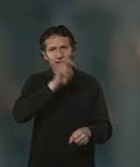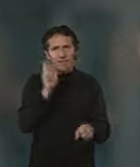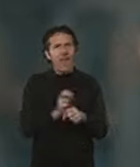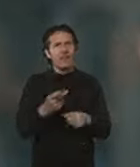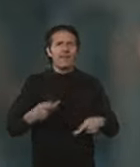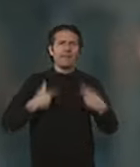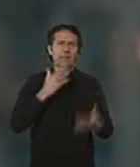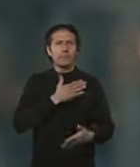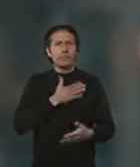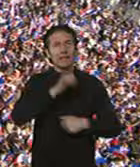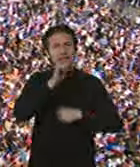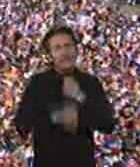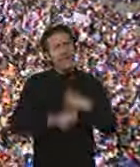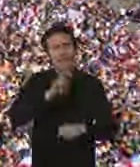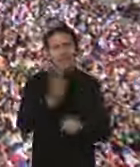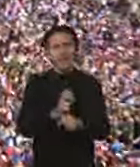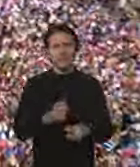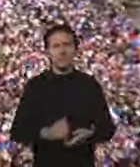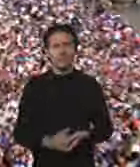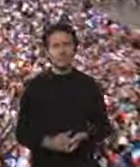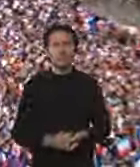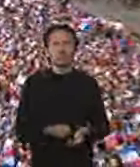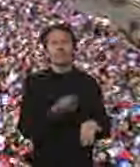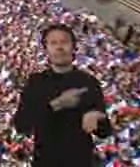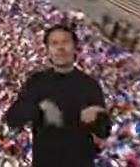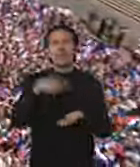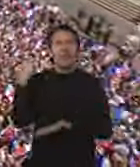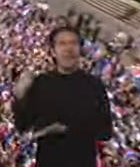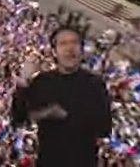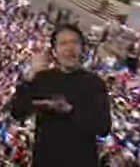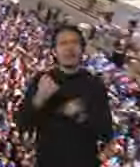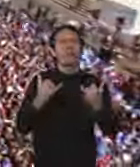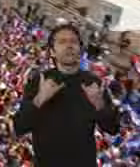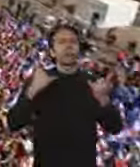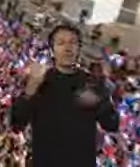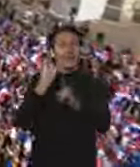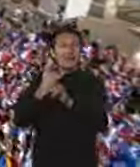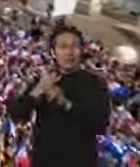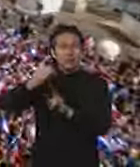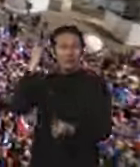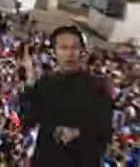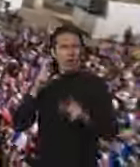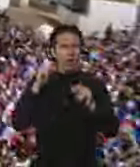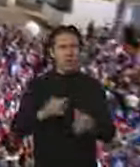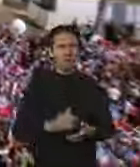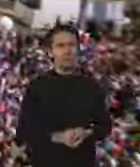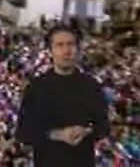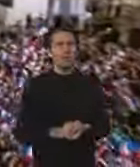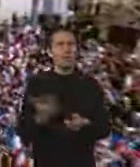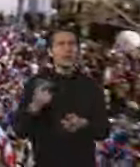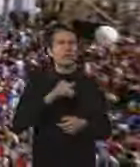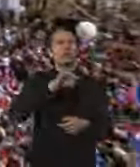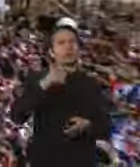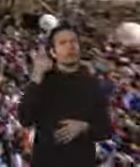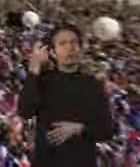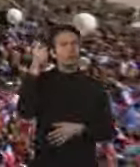de vivre nous sommes les hétiers d'une immense histoire les héritiers de John